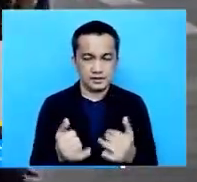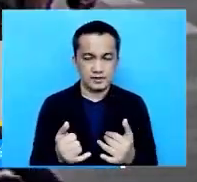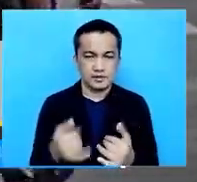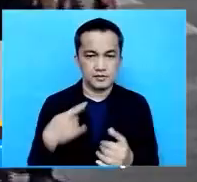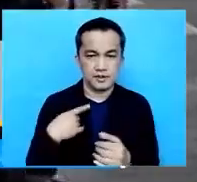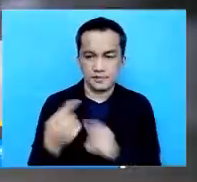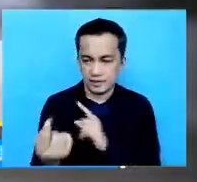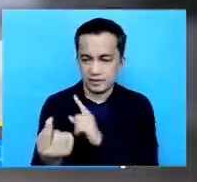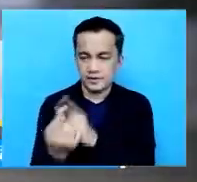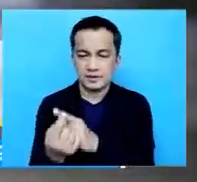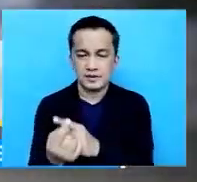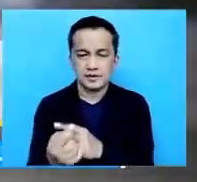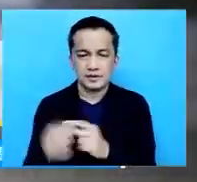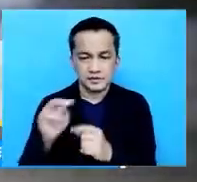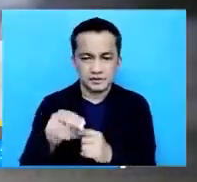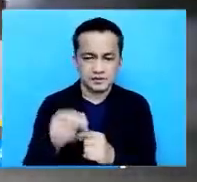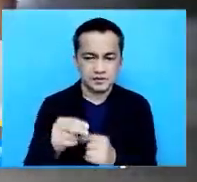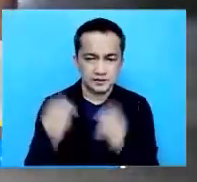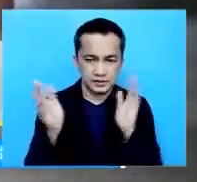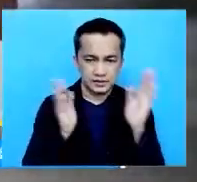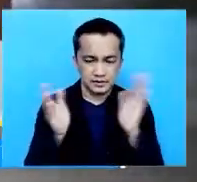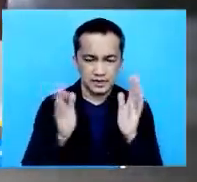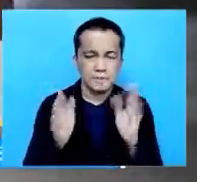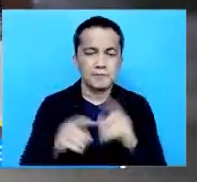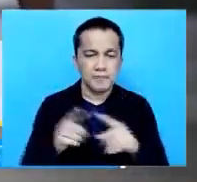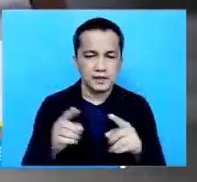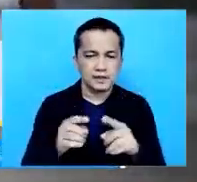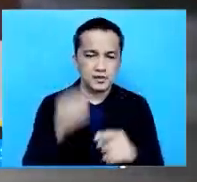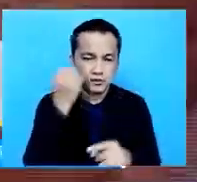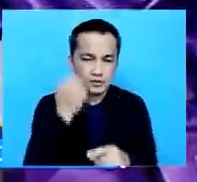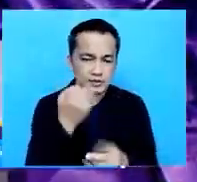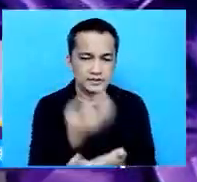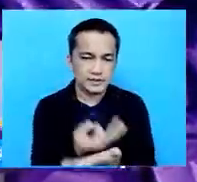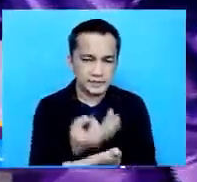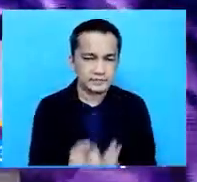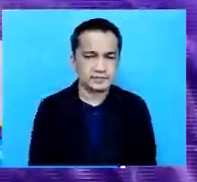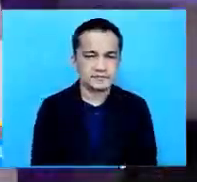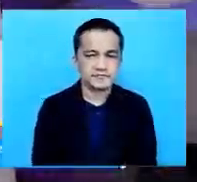malalapitan na ang mga nangangailangan ng serbisyo pero kapos sa budget.